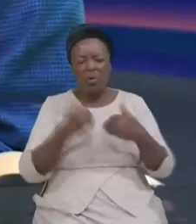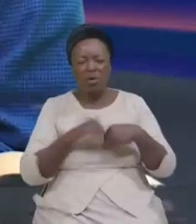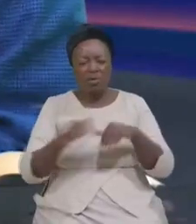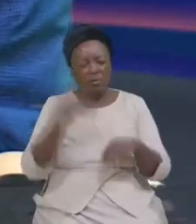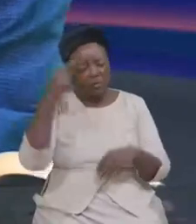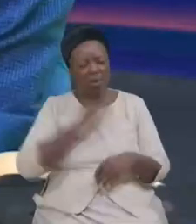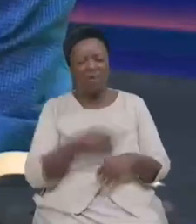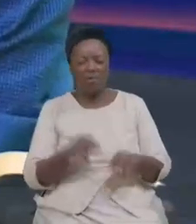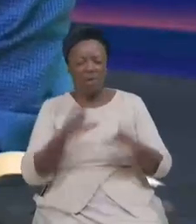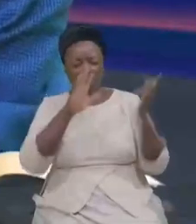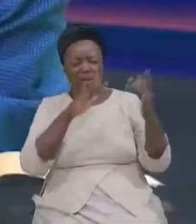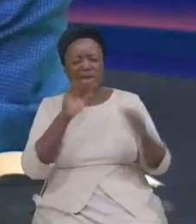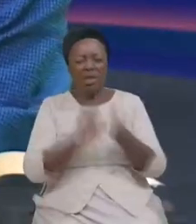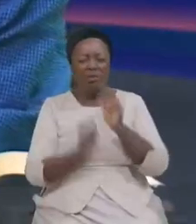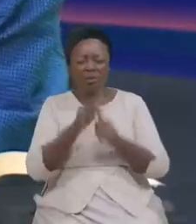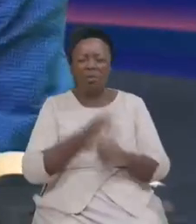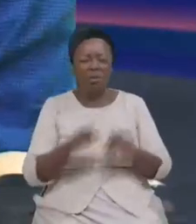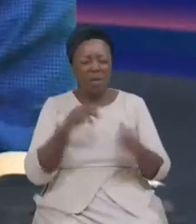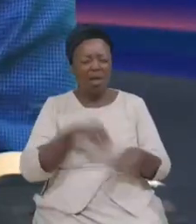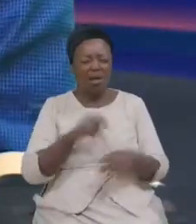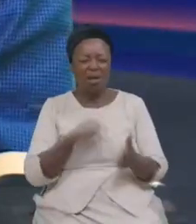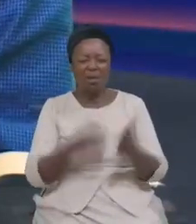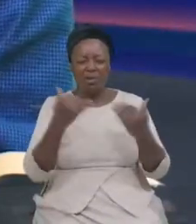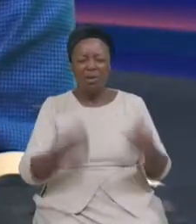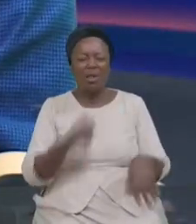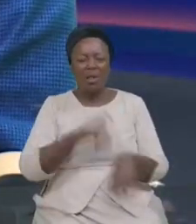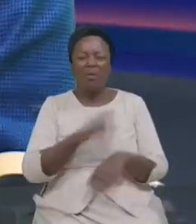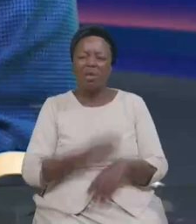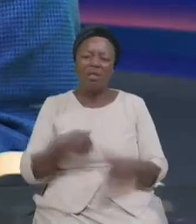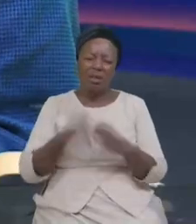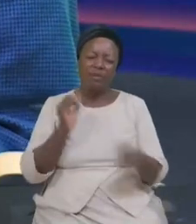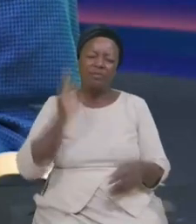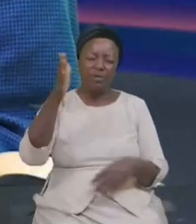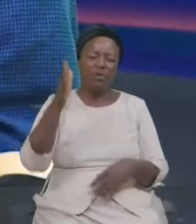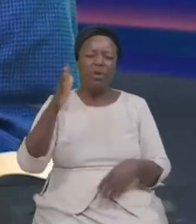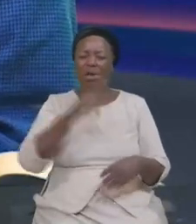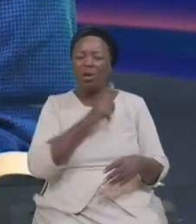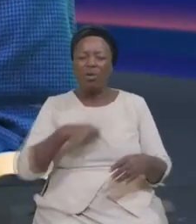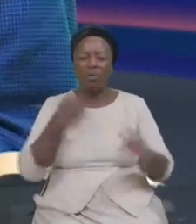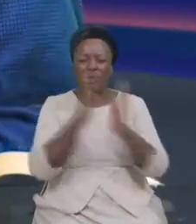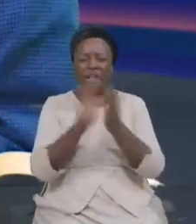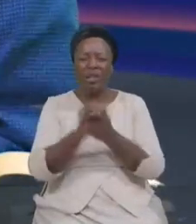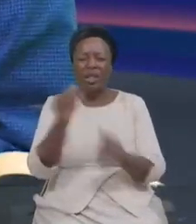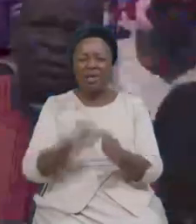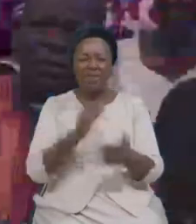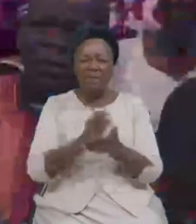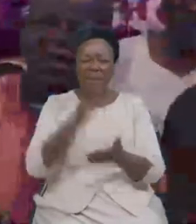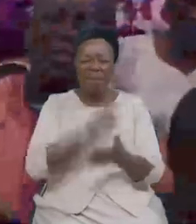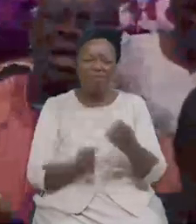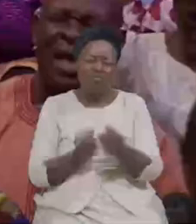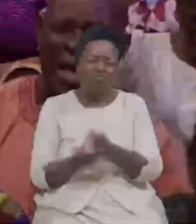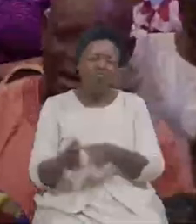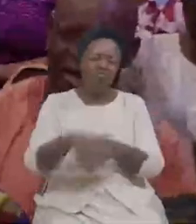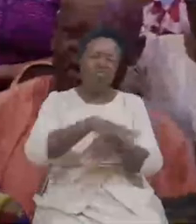que tu fais au présent, et maintenant ce que tu feras dans l'avenir, nous prions que chaque coupe déborde et la touche